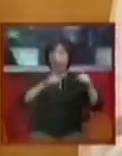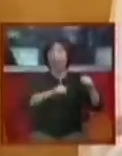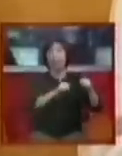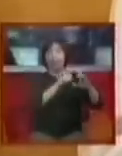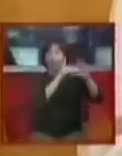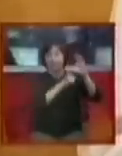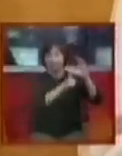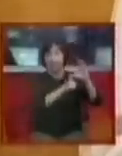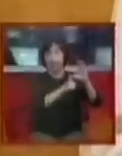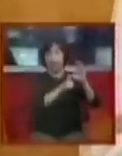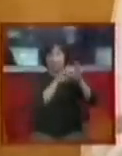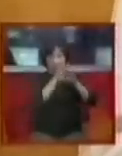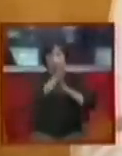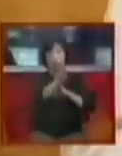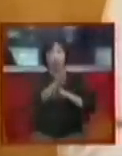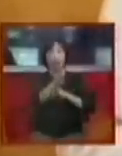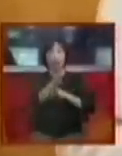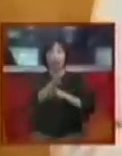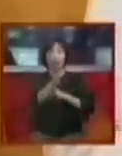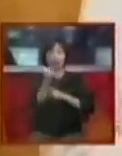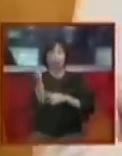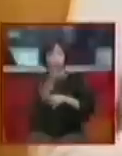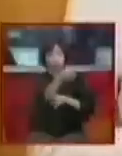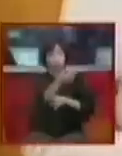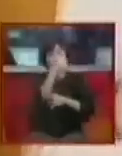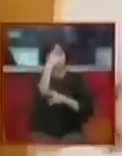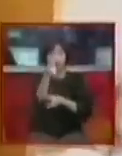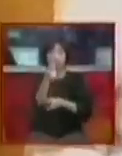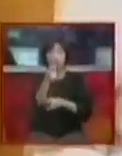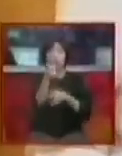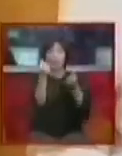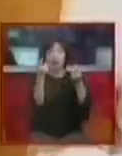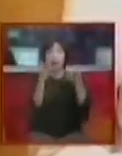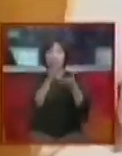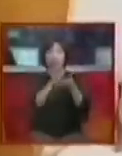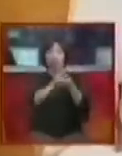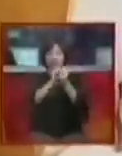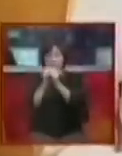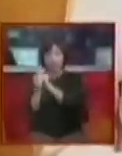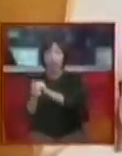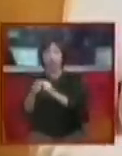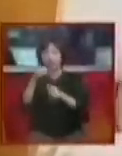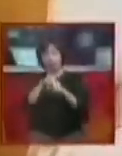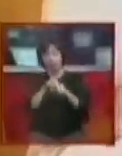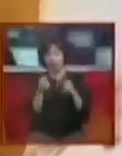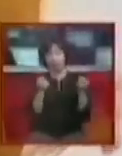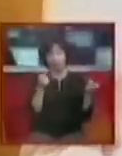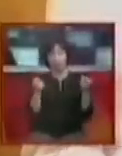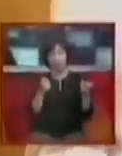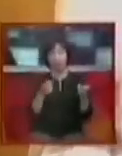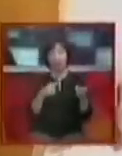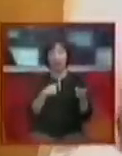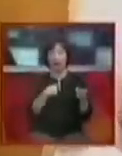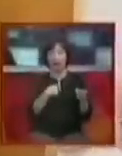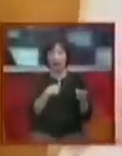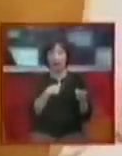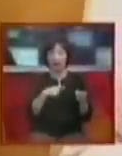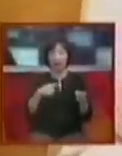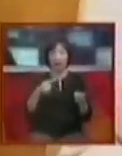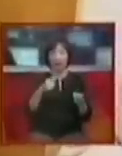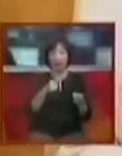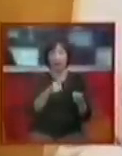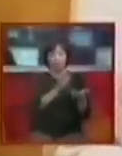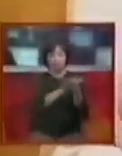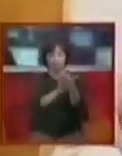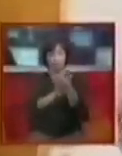komunista din patungong diktador dahil sa mga sigasig na reformang ipinapatupad natin. Bilib po ako sa inyong